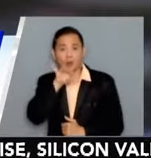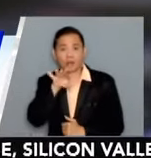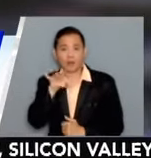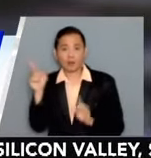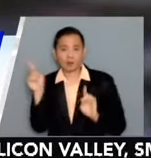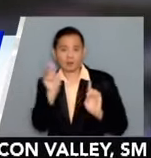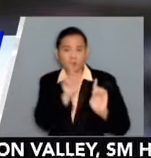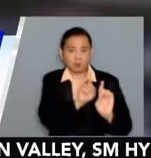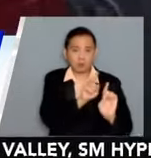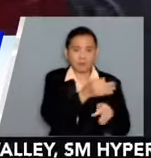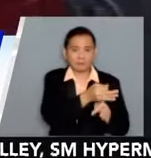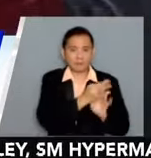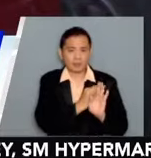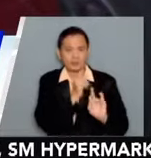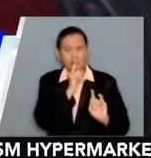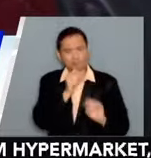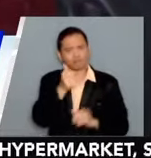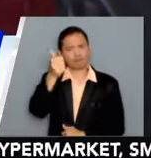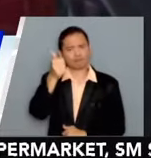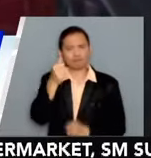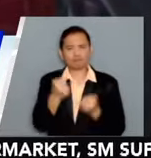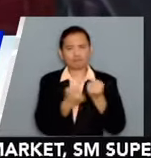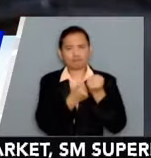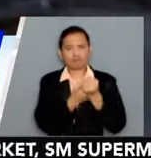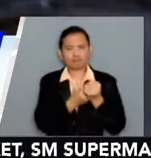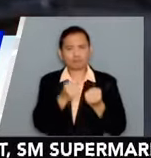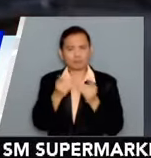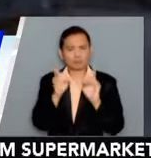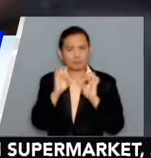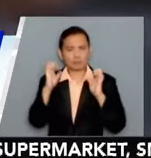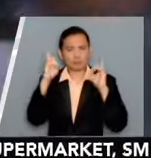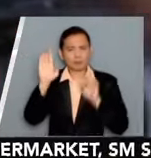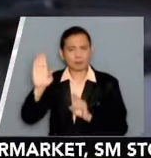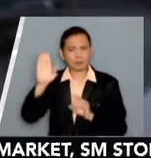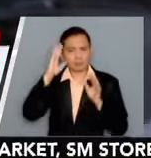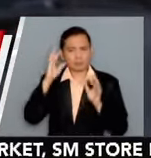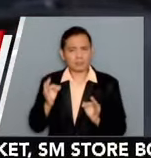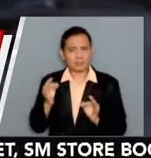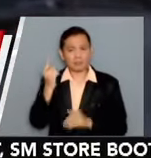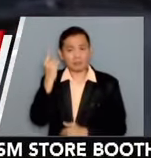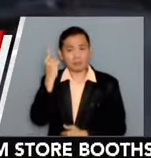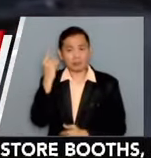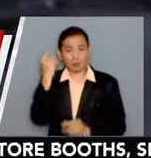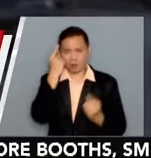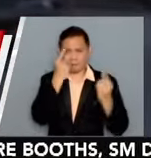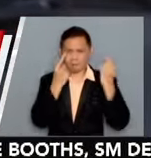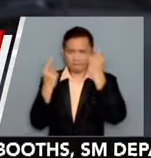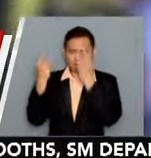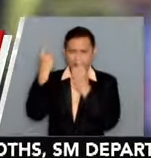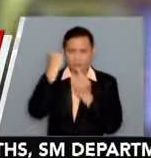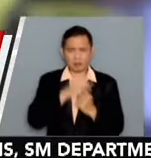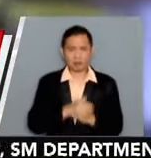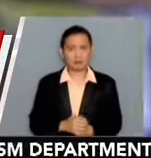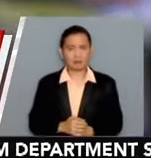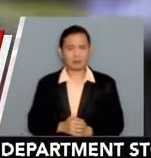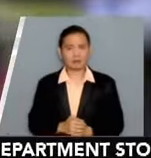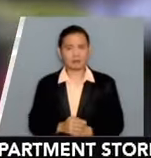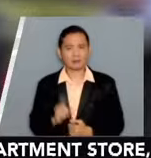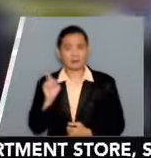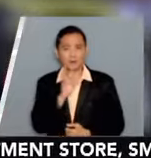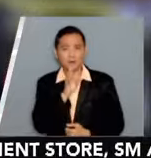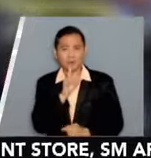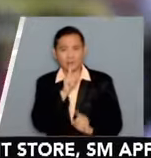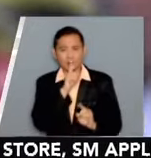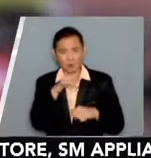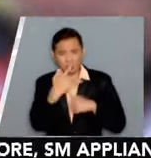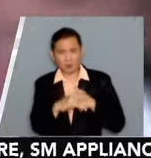pabor naman sa mungkahi ng DepEd pero may agam-agam. Kasi nga ako, maandong kasi tag-init kaya maaga sila pinapasok. Mula kasi sa